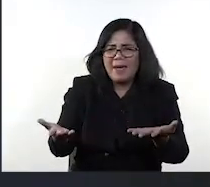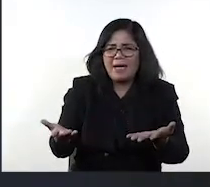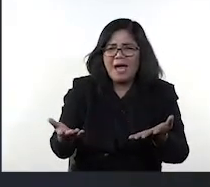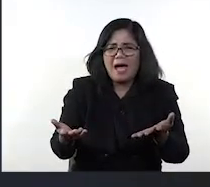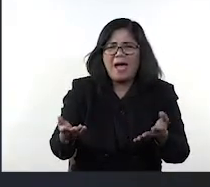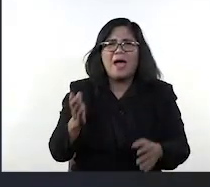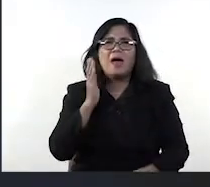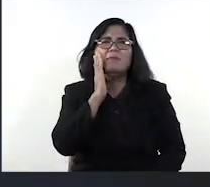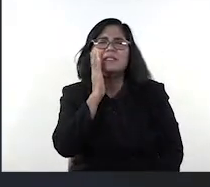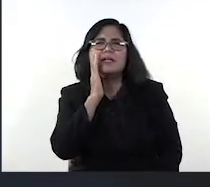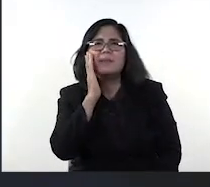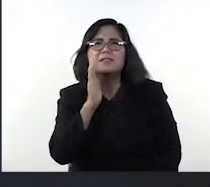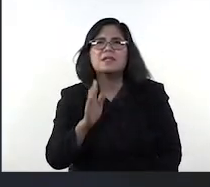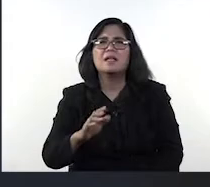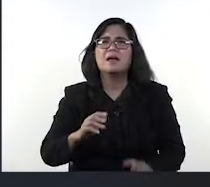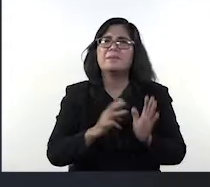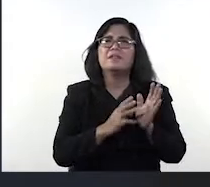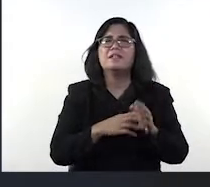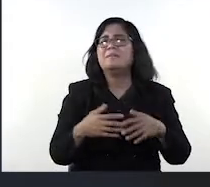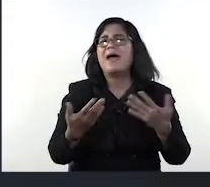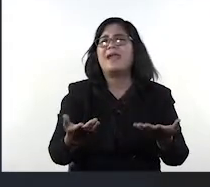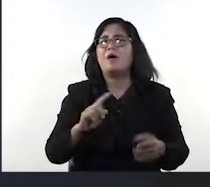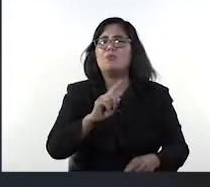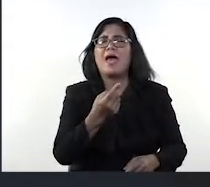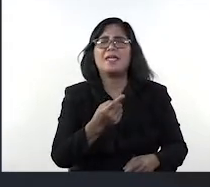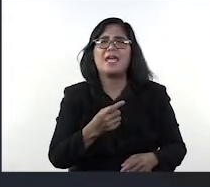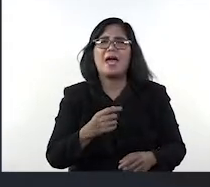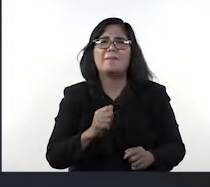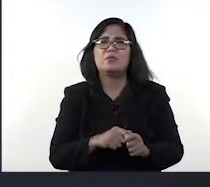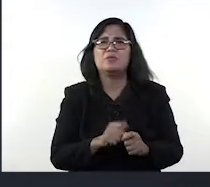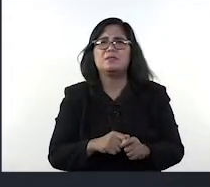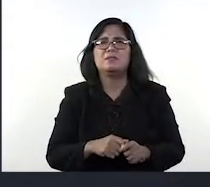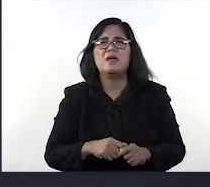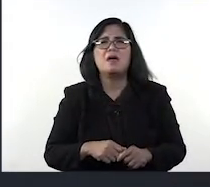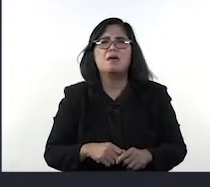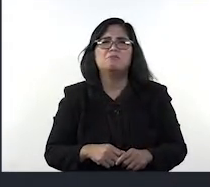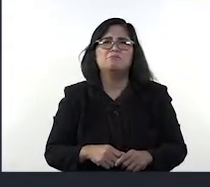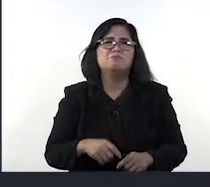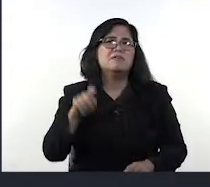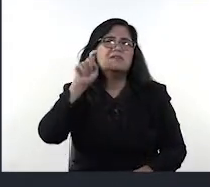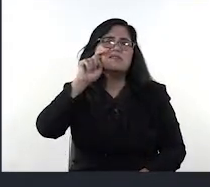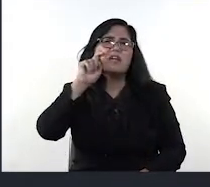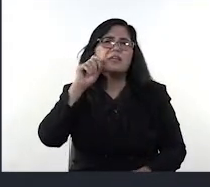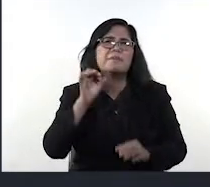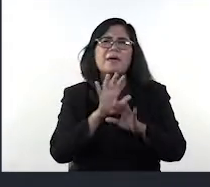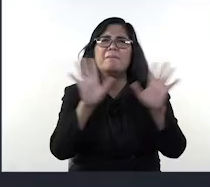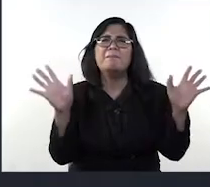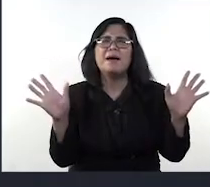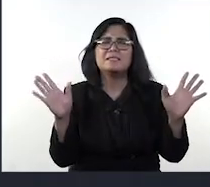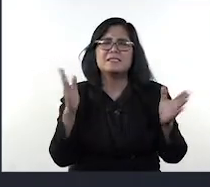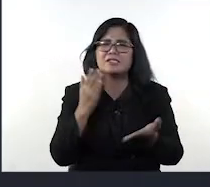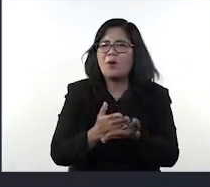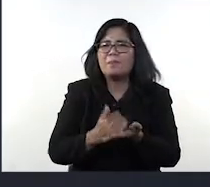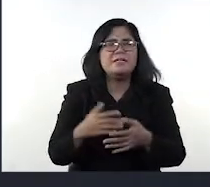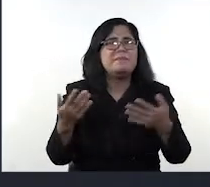masa muda sudah kekacauan lebih rur enggak tahu mulai dari mana seks bebas Rengga tahu mau berhenti dari mana dosa